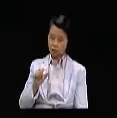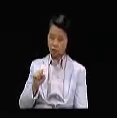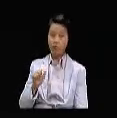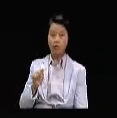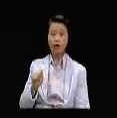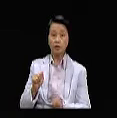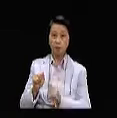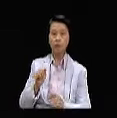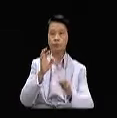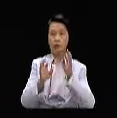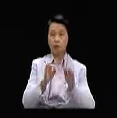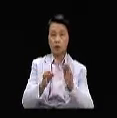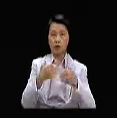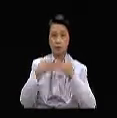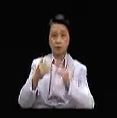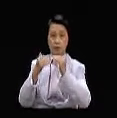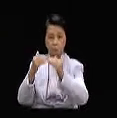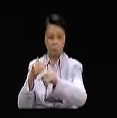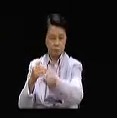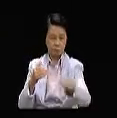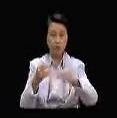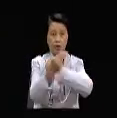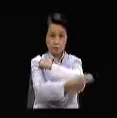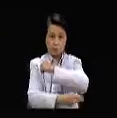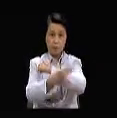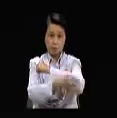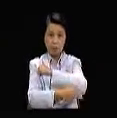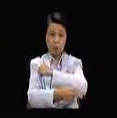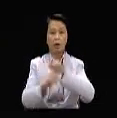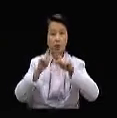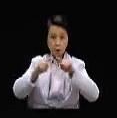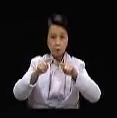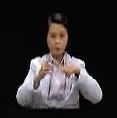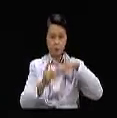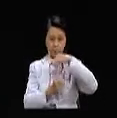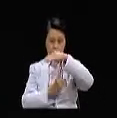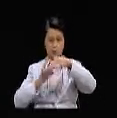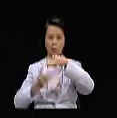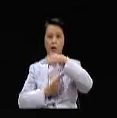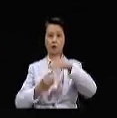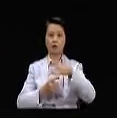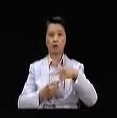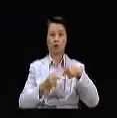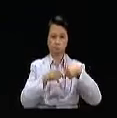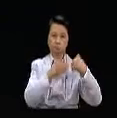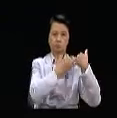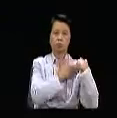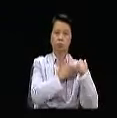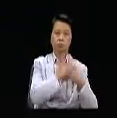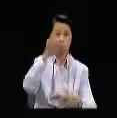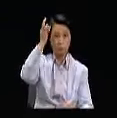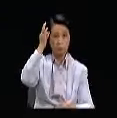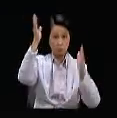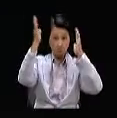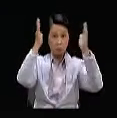urusan tanah nih berada di peringkat Negeri tetapi dari segi Dash hanya adalah diperingkat pusku